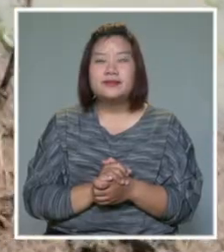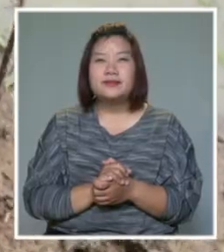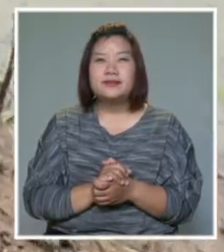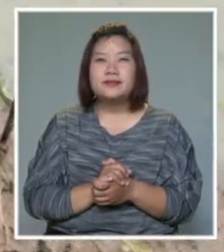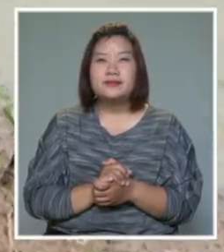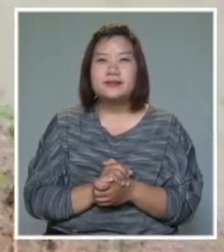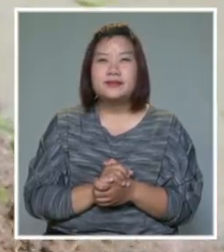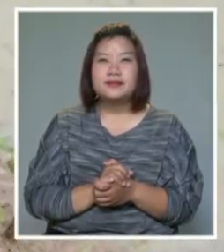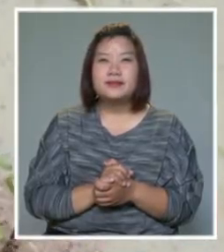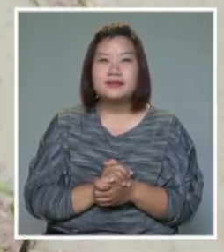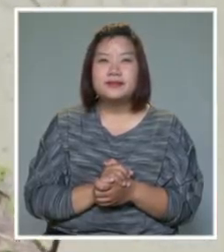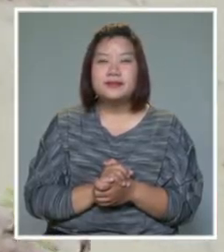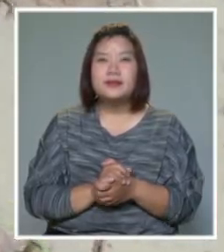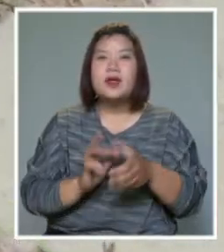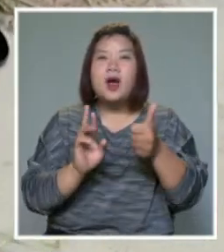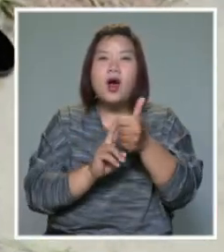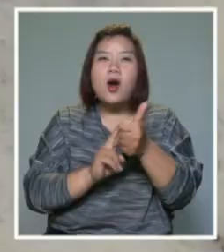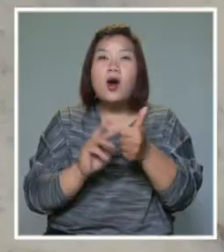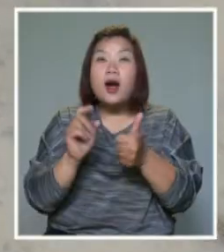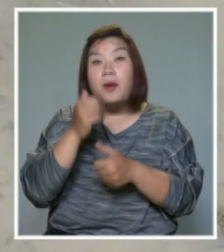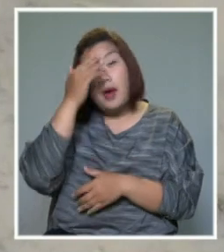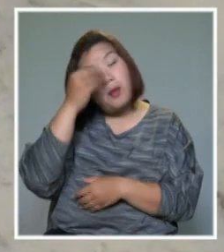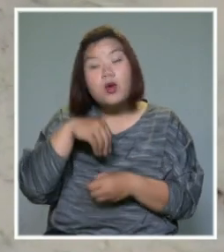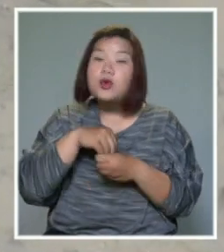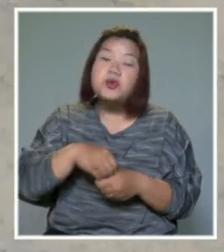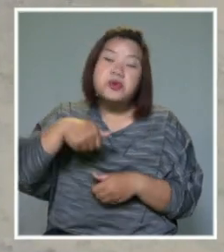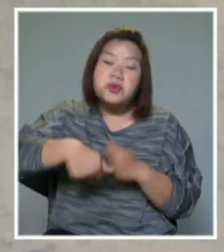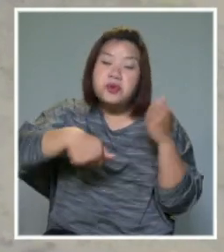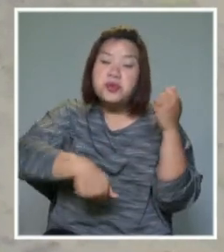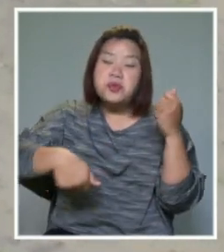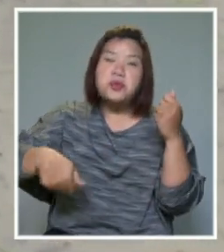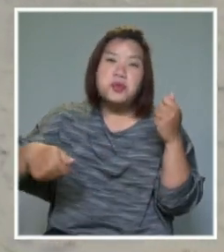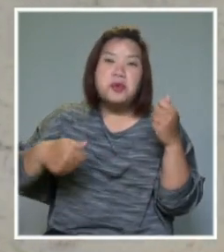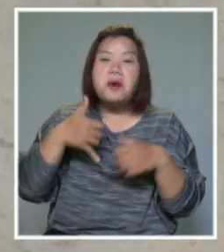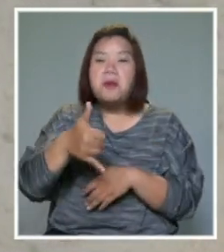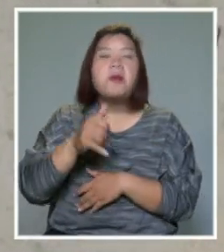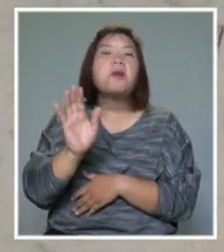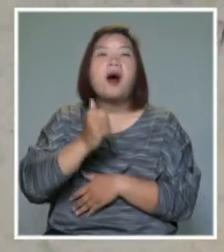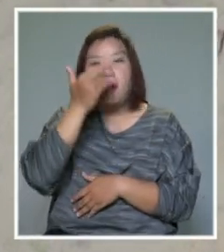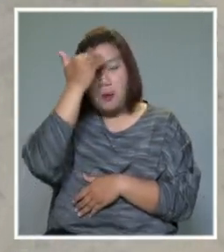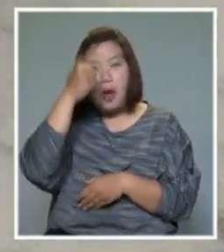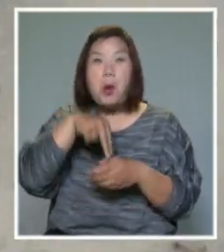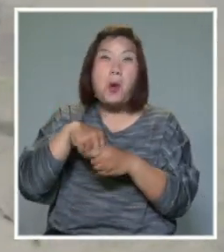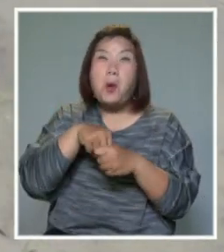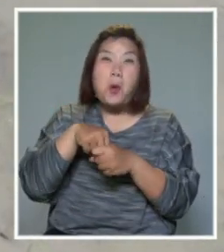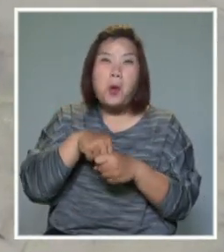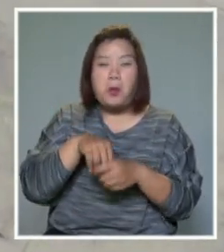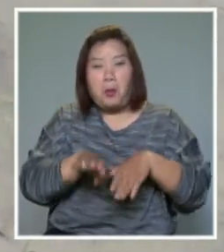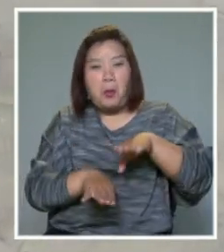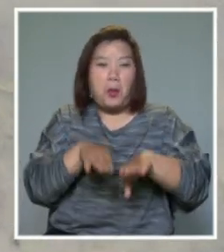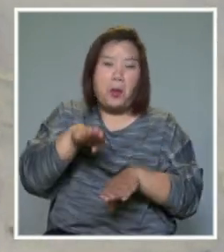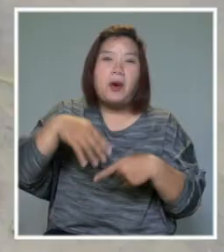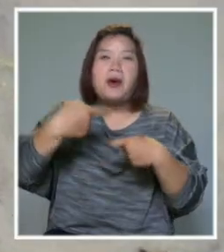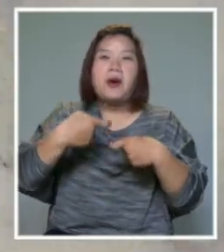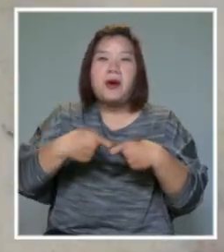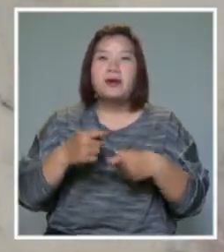งานนี้ท่านรองประเสริฐจึงได้แต่ดำอยู่กับที่ไม่ขยับไปไหน ไม่มันลุกไม่ได้แล้วเนี่ยมันไปไหนไม่ได้